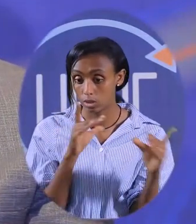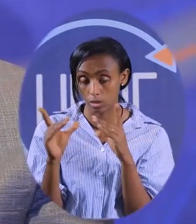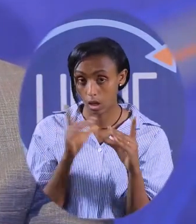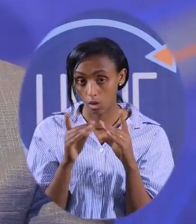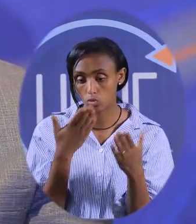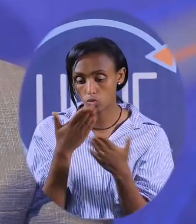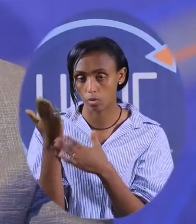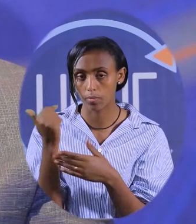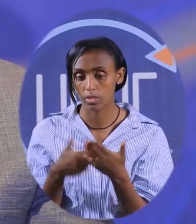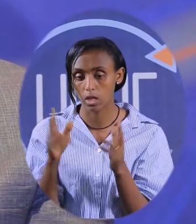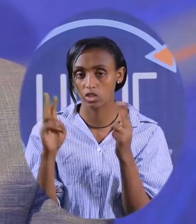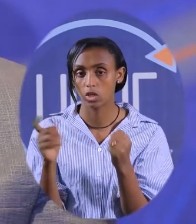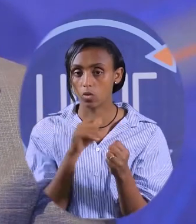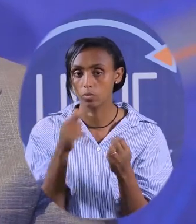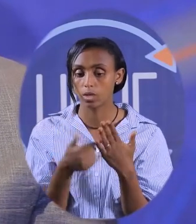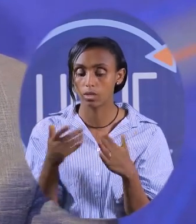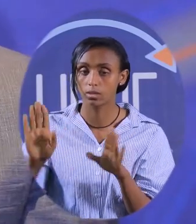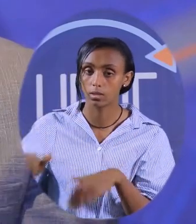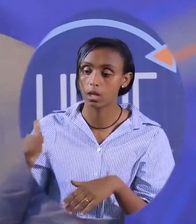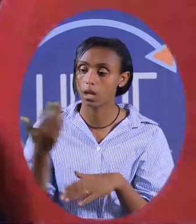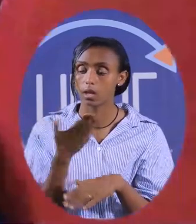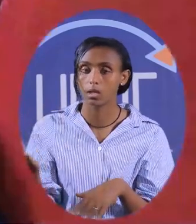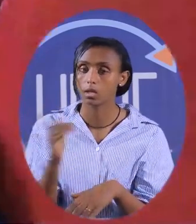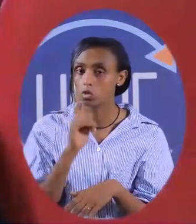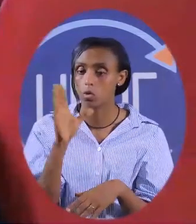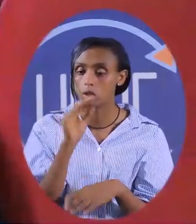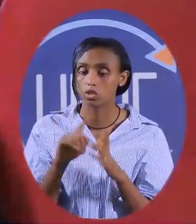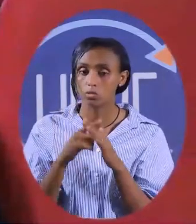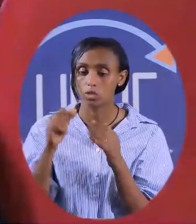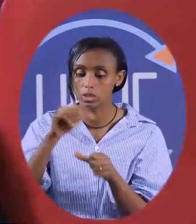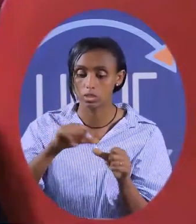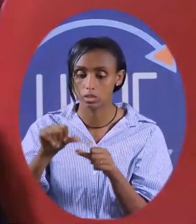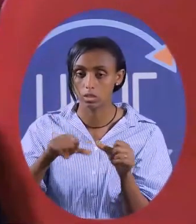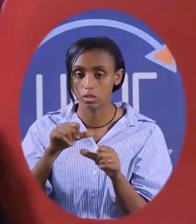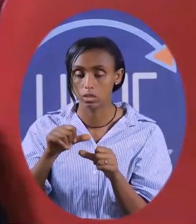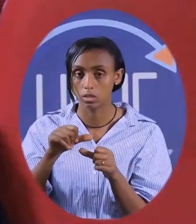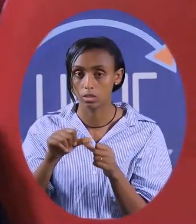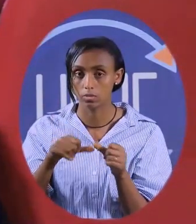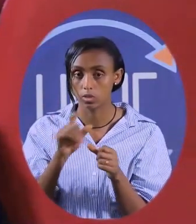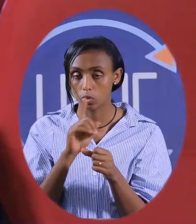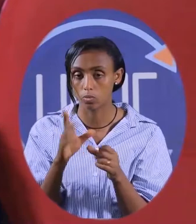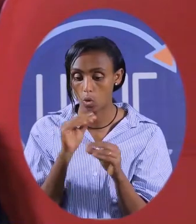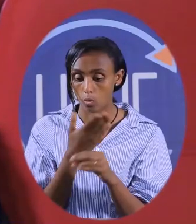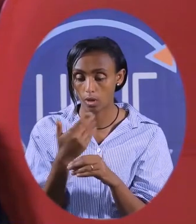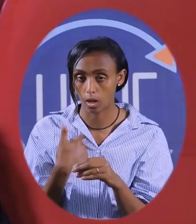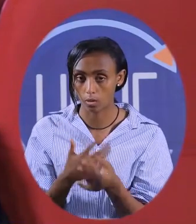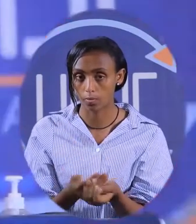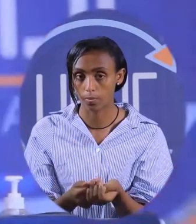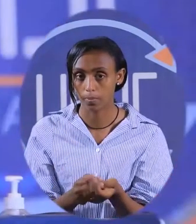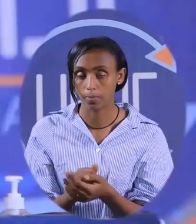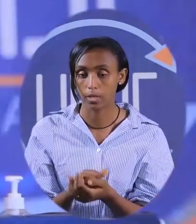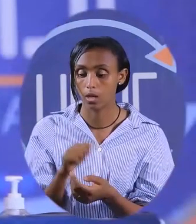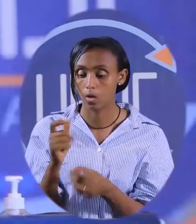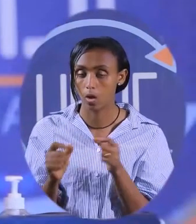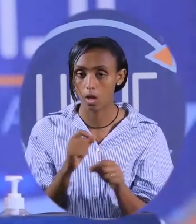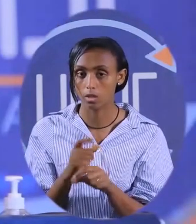አልሆነማ። እኛ ይሄን እንደተል ሌላ ነገር ብለን ማረግ ጀምረናል። አሁን እርስ በርስ ነው እንትን እየተደረገን ያለ ነው። ሌላው ዓለም